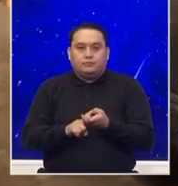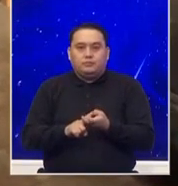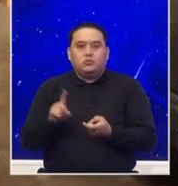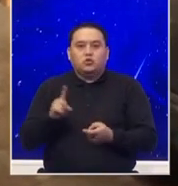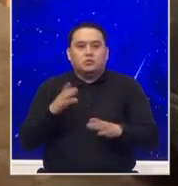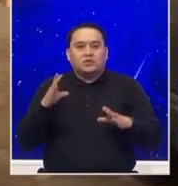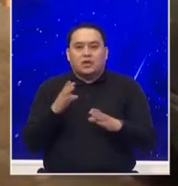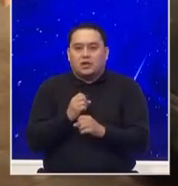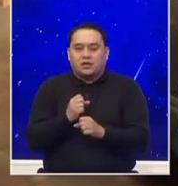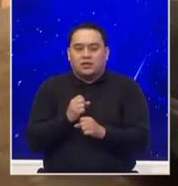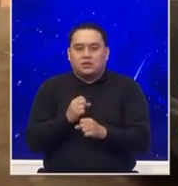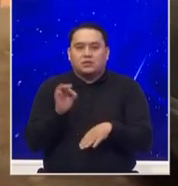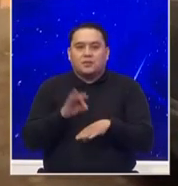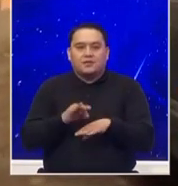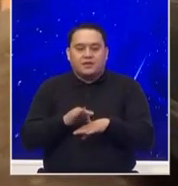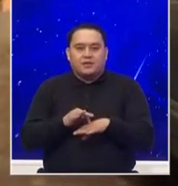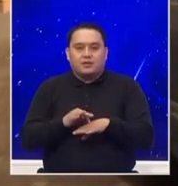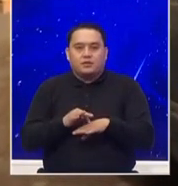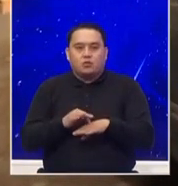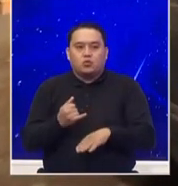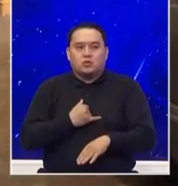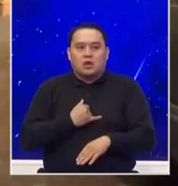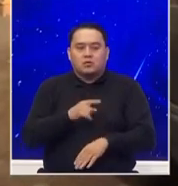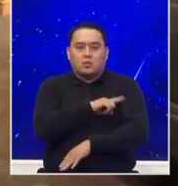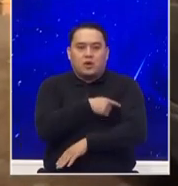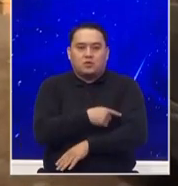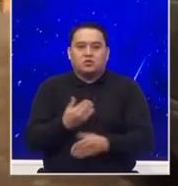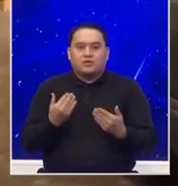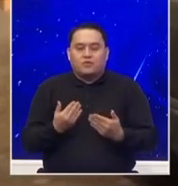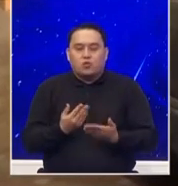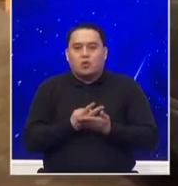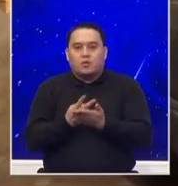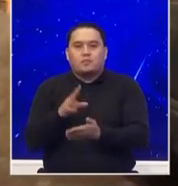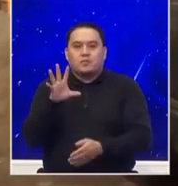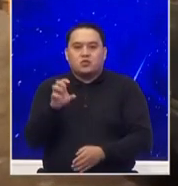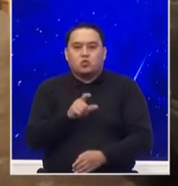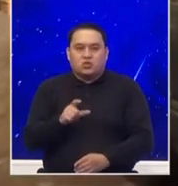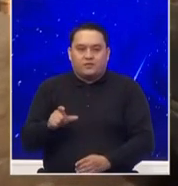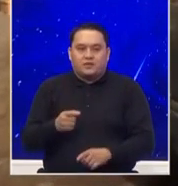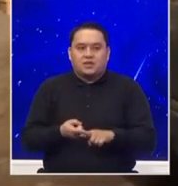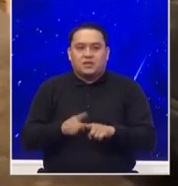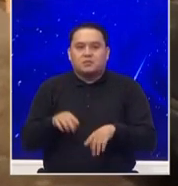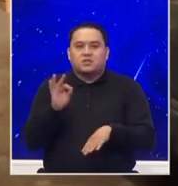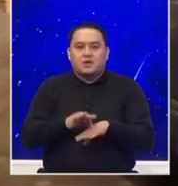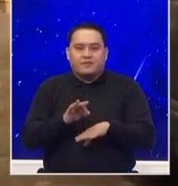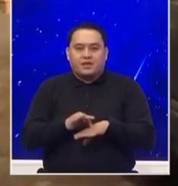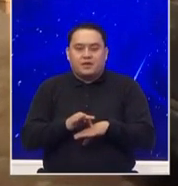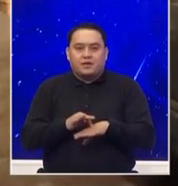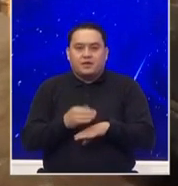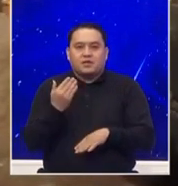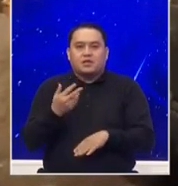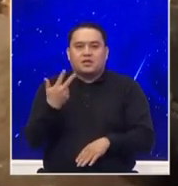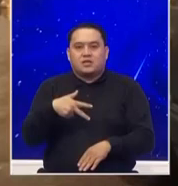чтобы уменьшить заражение. У нас в больницах сегодня лежит 500 человек с этим заболеванием. Из